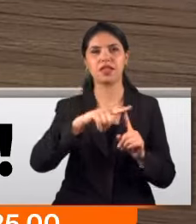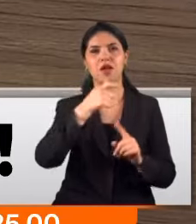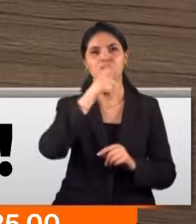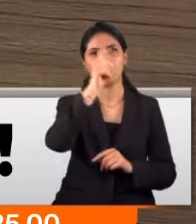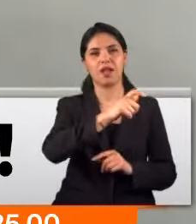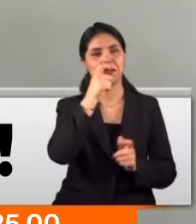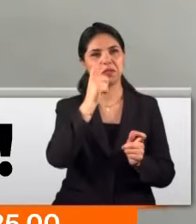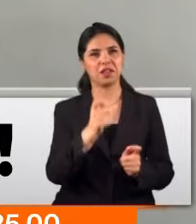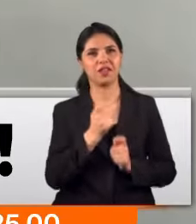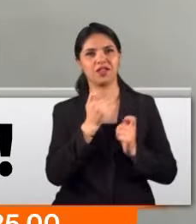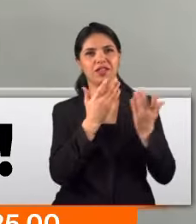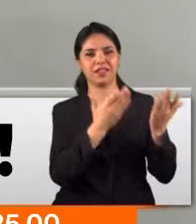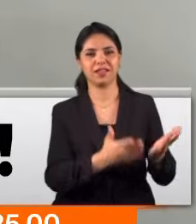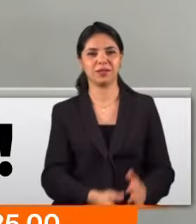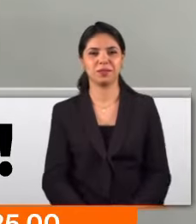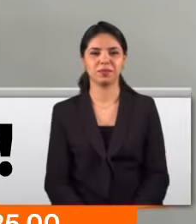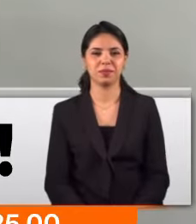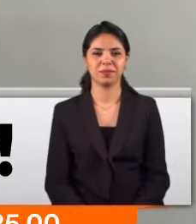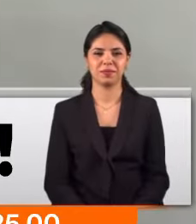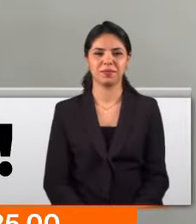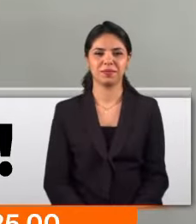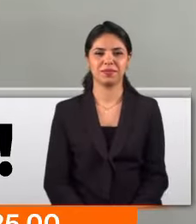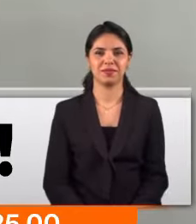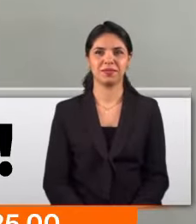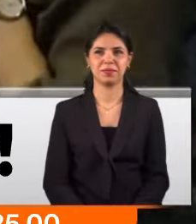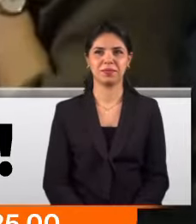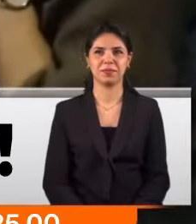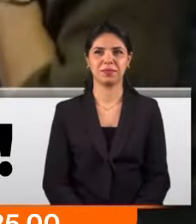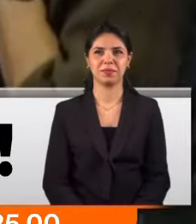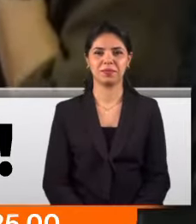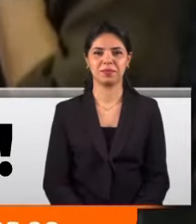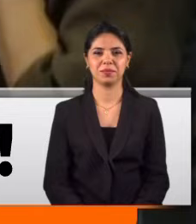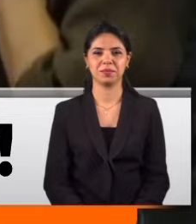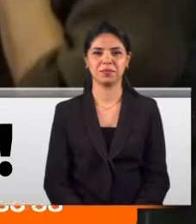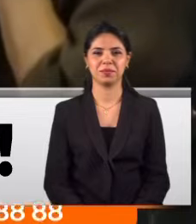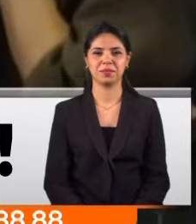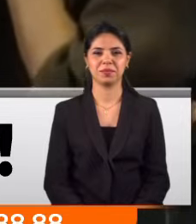gözünden kaçmadı. Ben de seni protesto ediyorum. Bu akşam geç geleceğim eve.